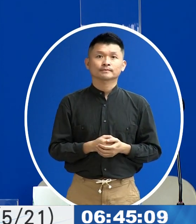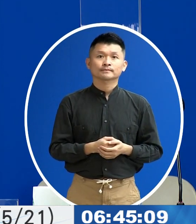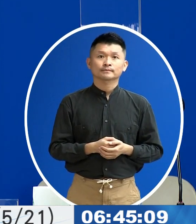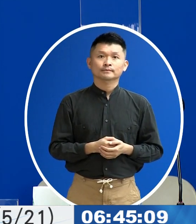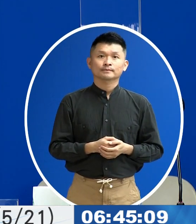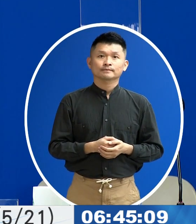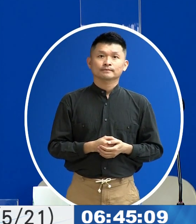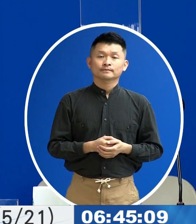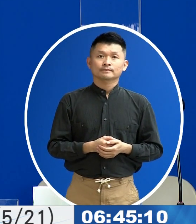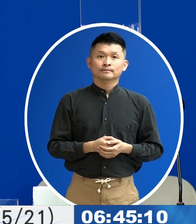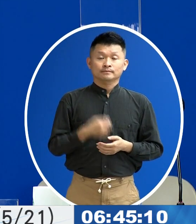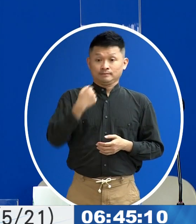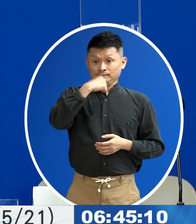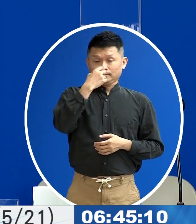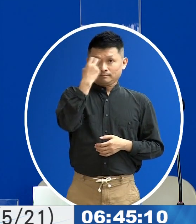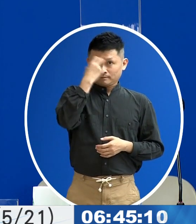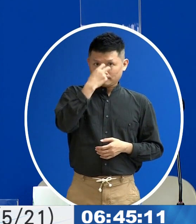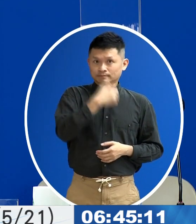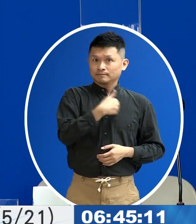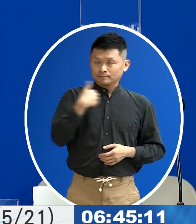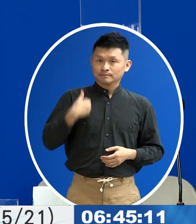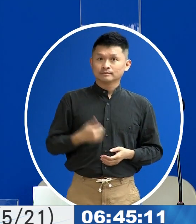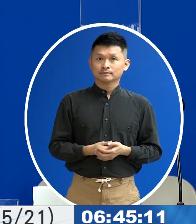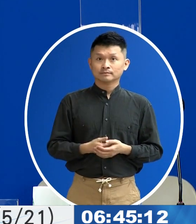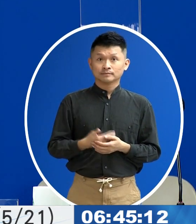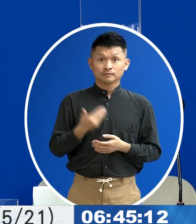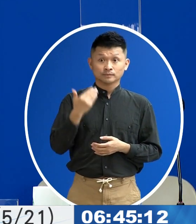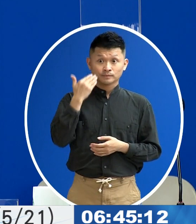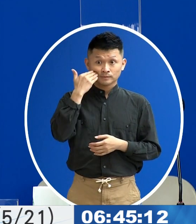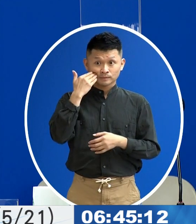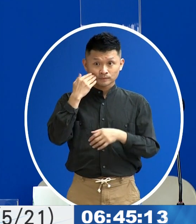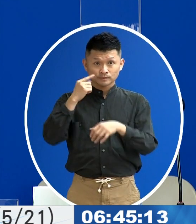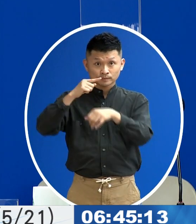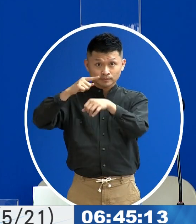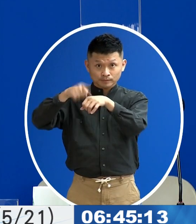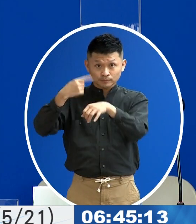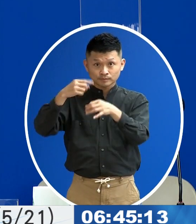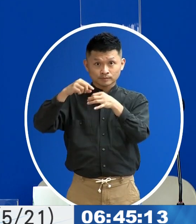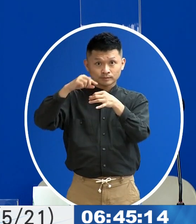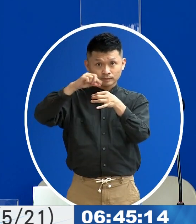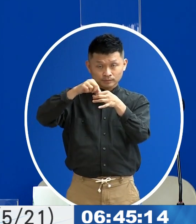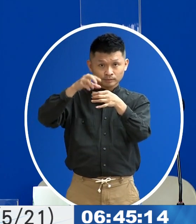我们也有检验的能力，所以只要把检体采检之后那送